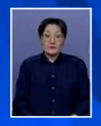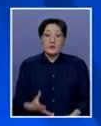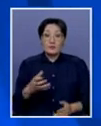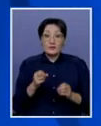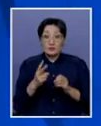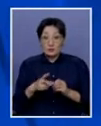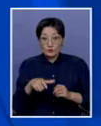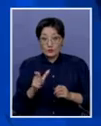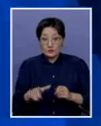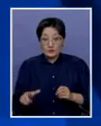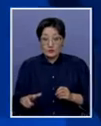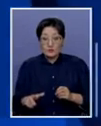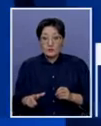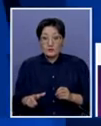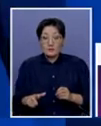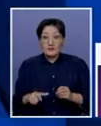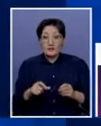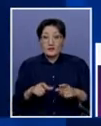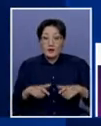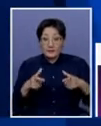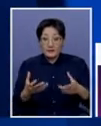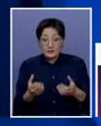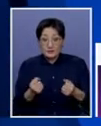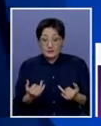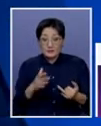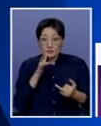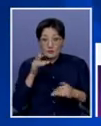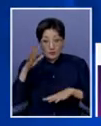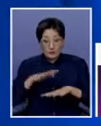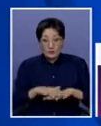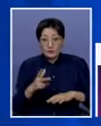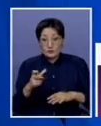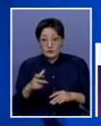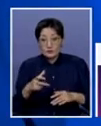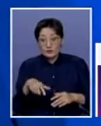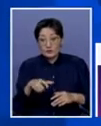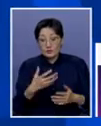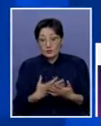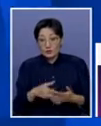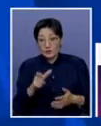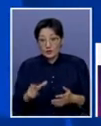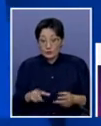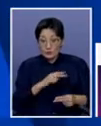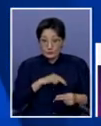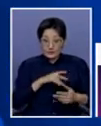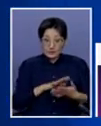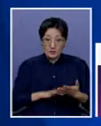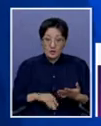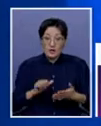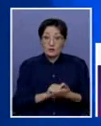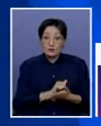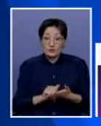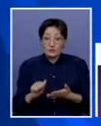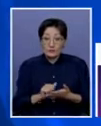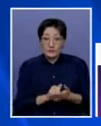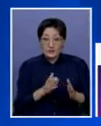512 адам жолдамаларын алды. Қазіргі таңда банкта 300 жуық адам жұмыстарын жалғастырып жатыр, құжаттарын